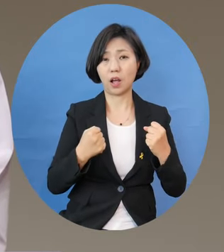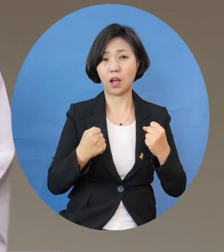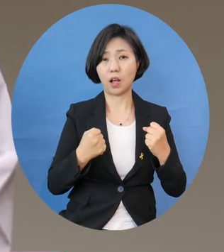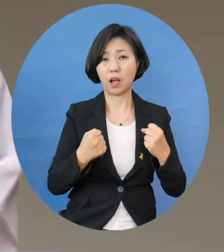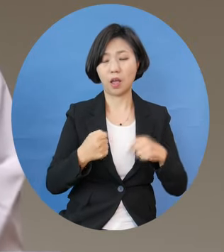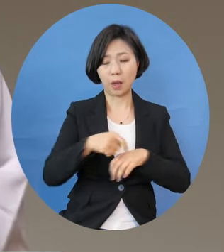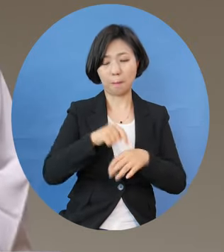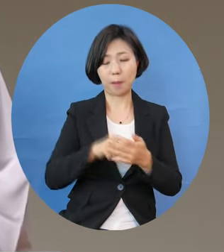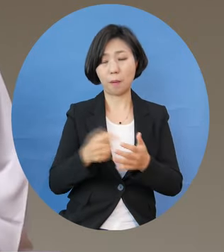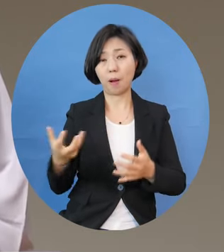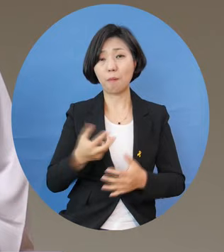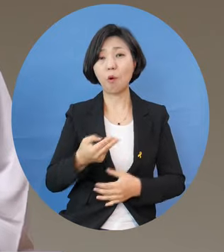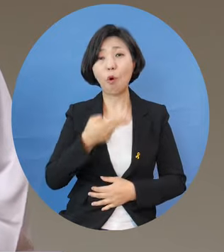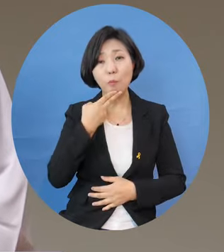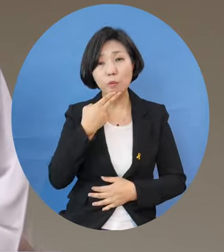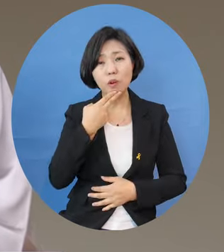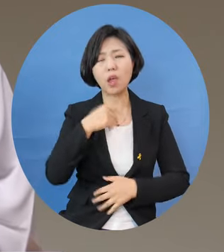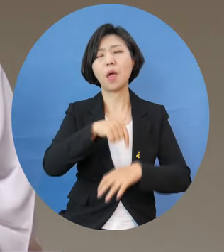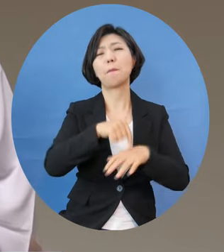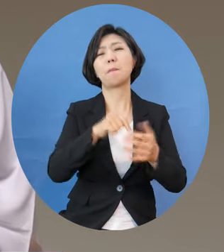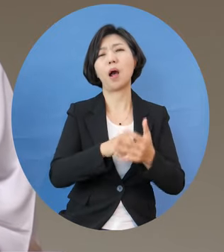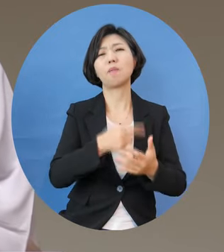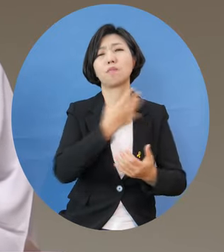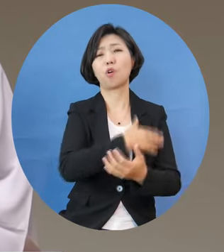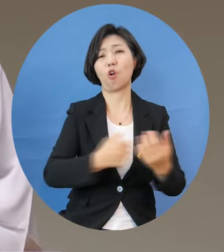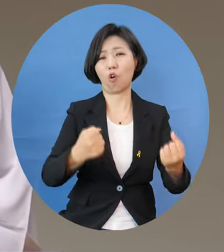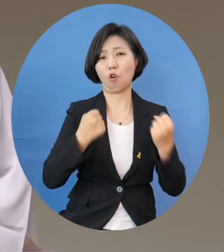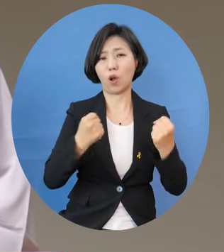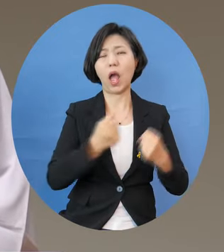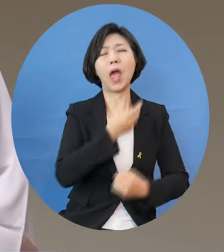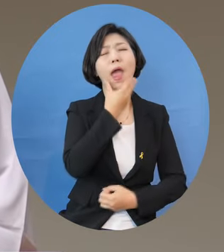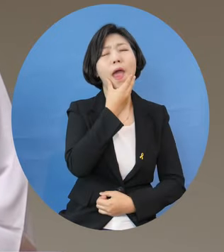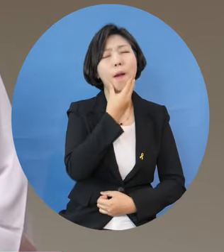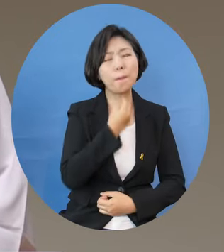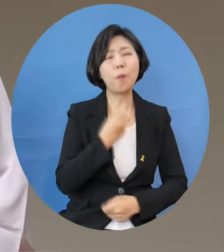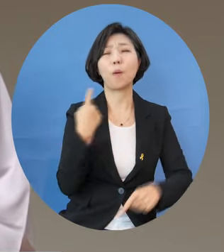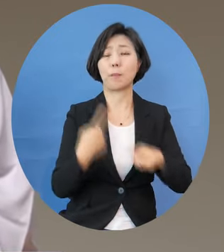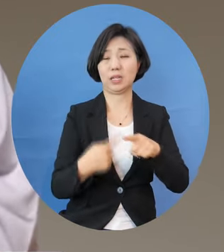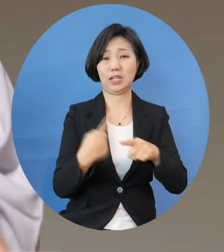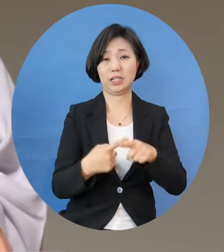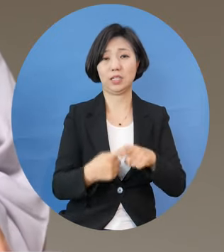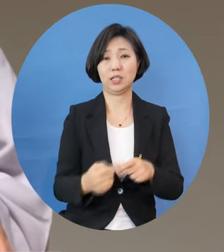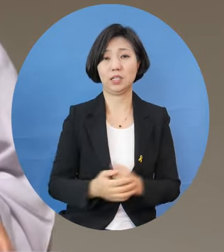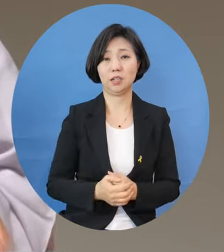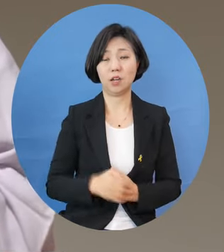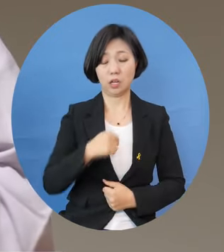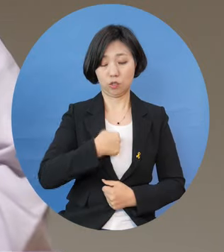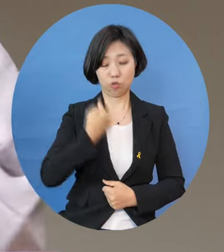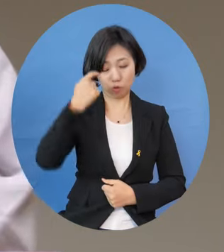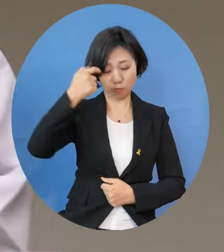뭐다? 마음의 건강. 이게 행복이에요. 그럼 젊은이가 이제 이렇게 자기한테 물어봐야 돼.